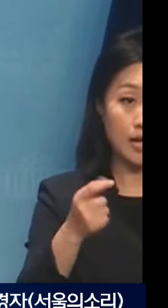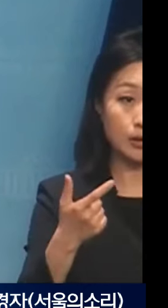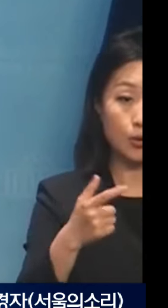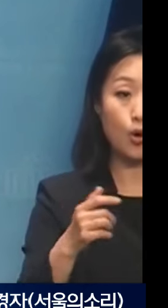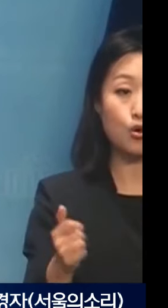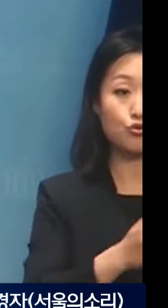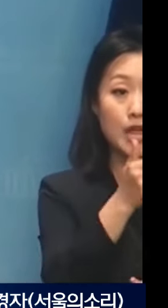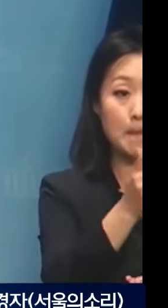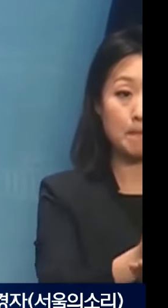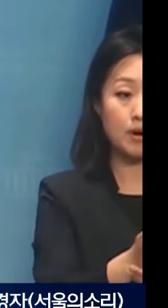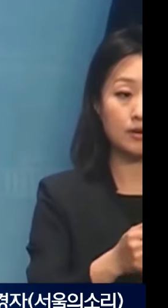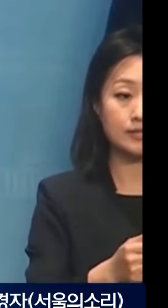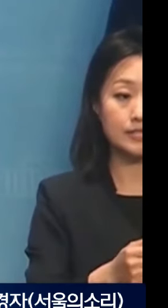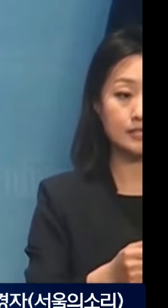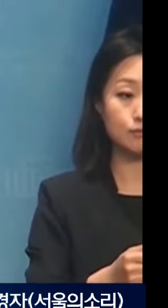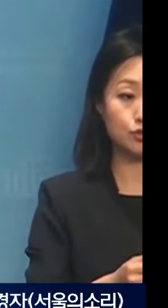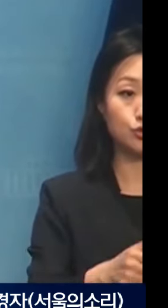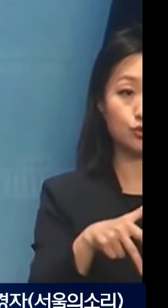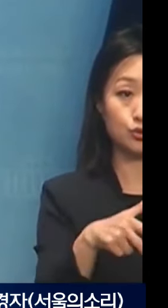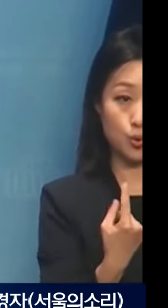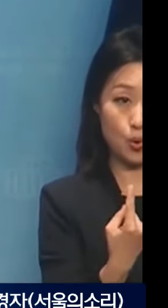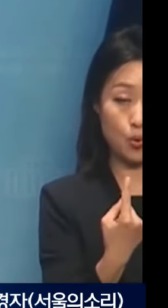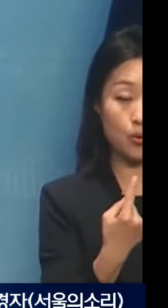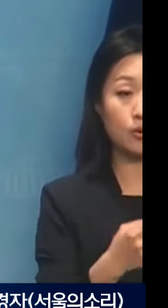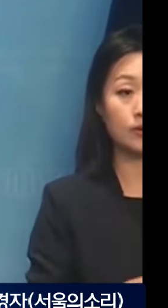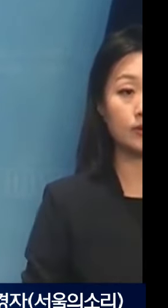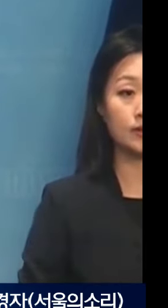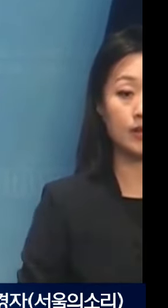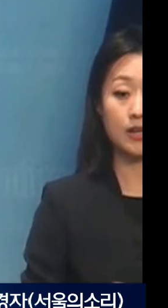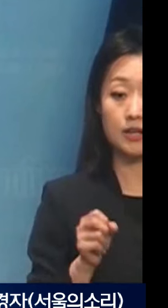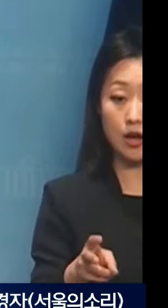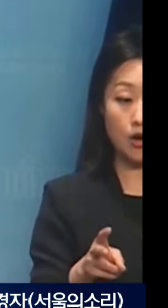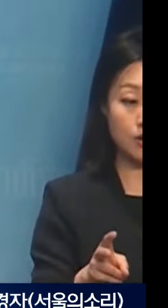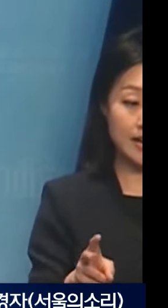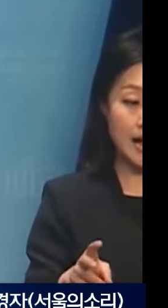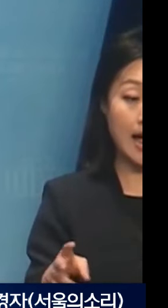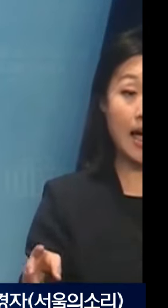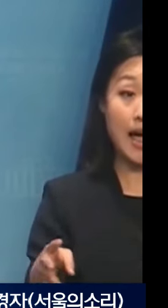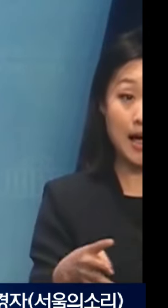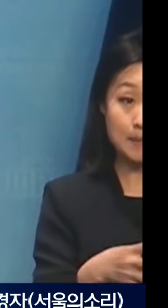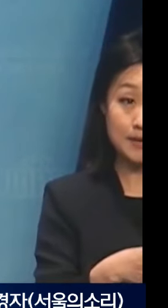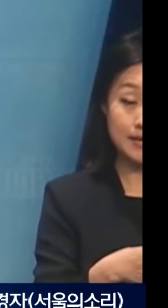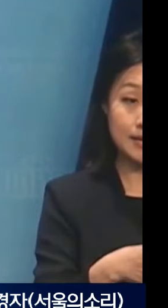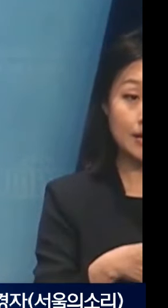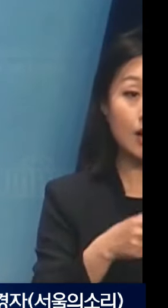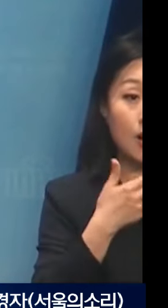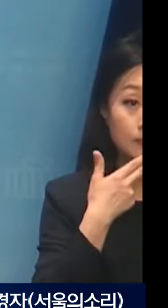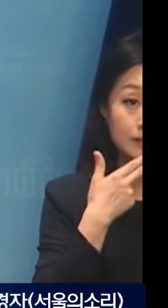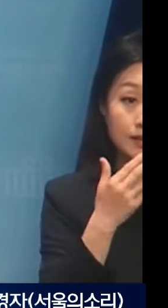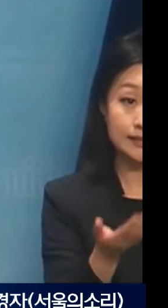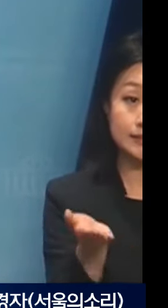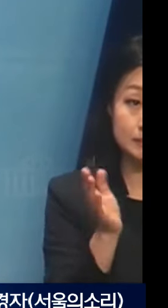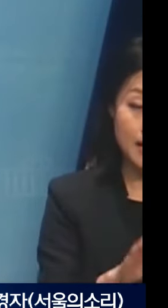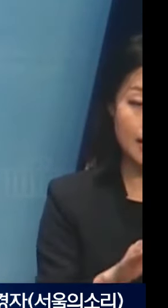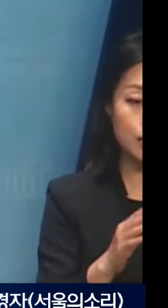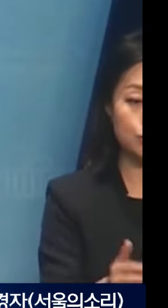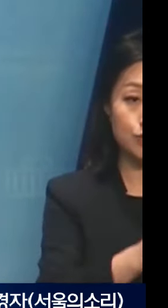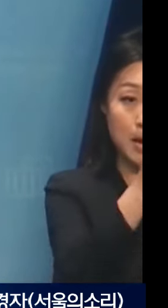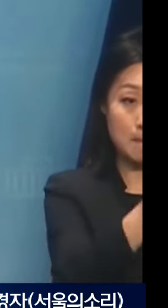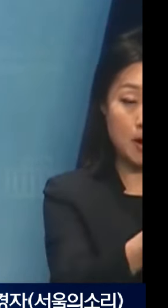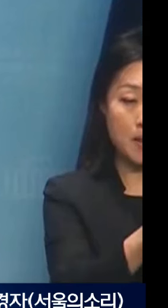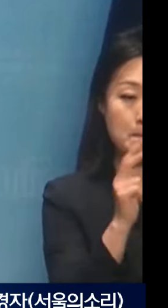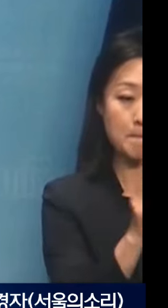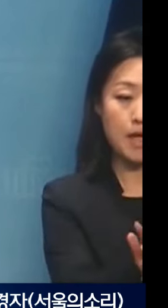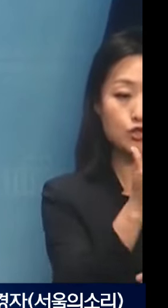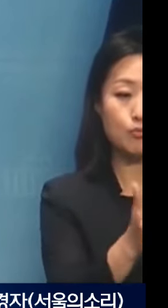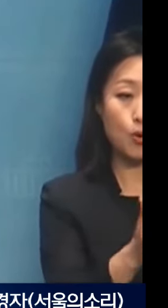국회법 제76조의 2조문에 따르면 여야 합의가 이루어지지 않더라도 국회법상 매주